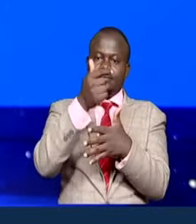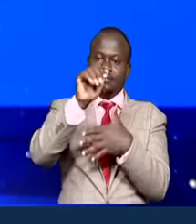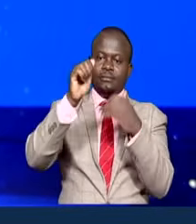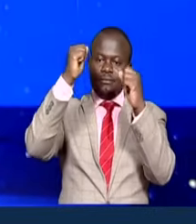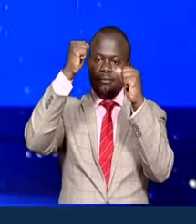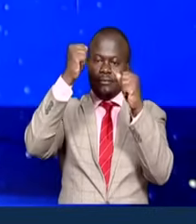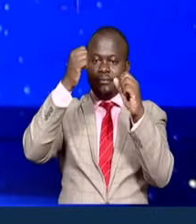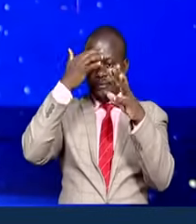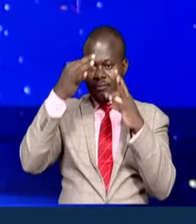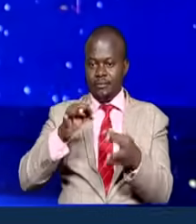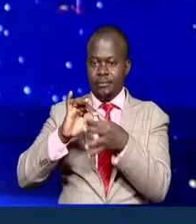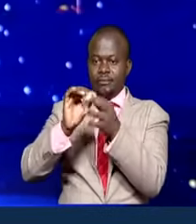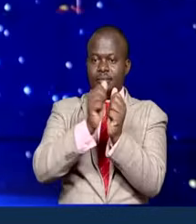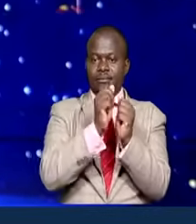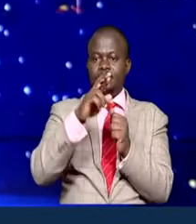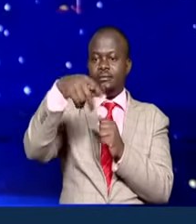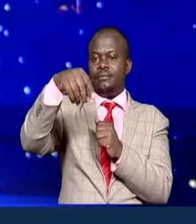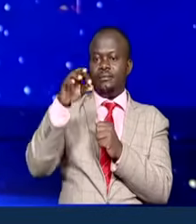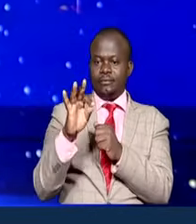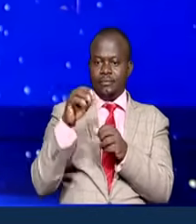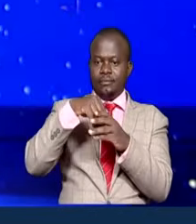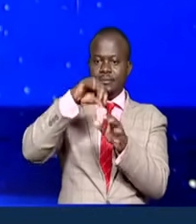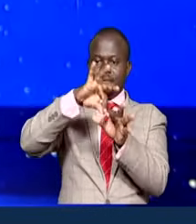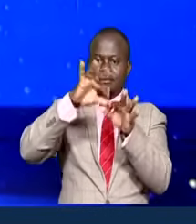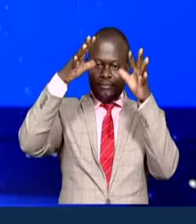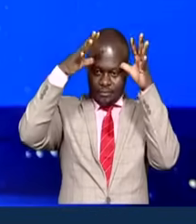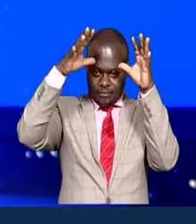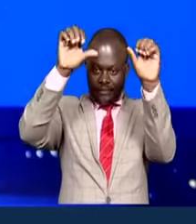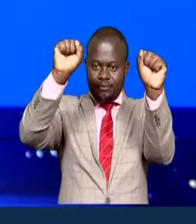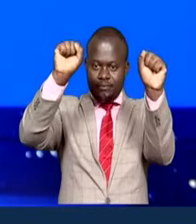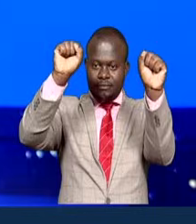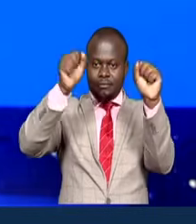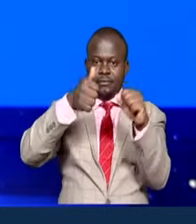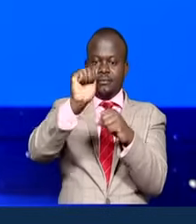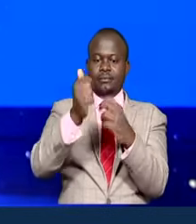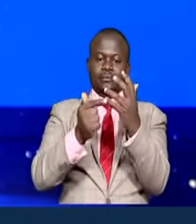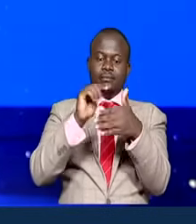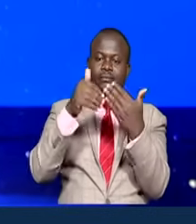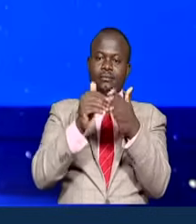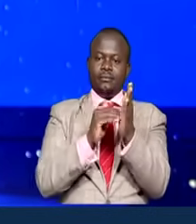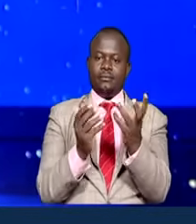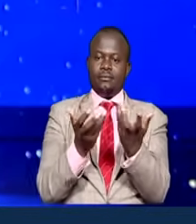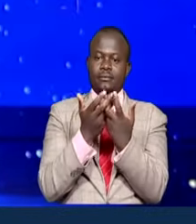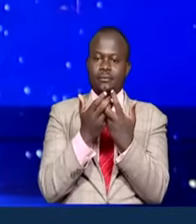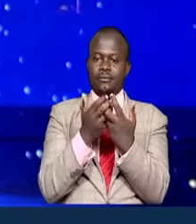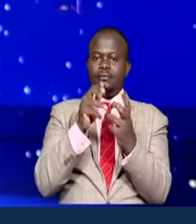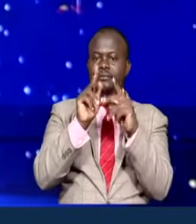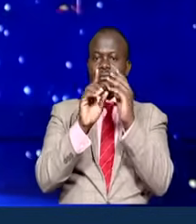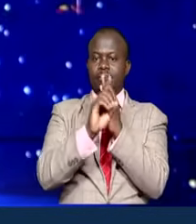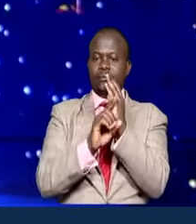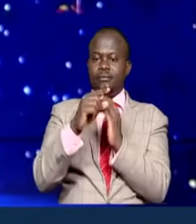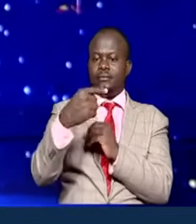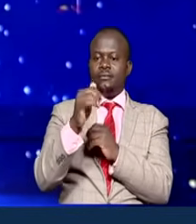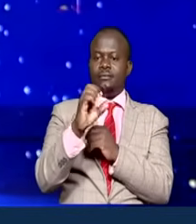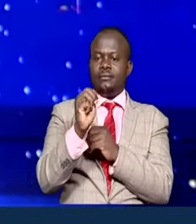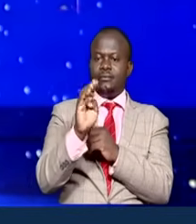ryiyemeza gufatanya n'umuryango FPR Inkotanyi mu matora y'umukuru w'igihugu. Ibyo akabihurizaho n'abaturage bo mu karere ka Gicumbi.